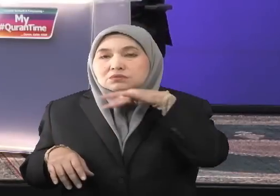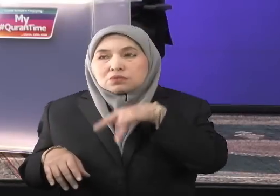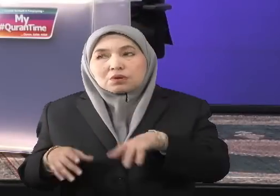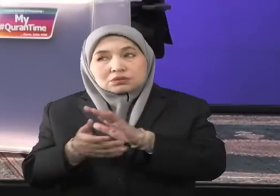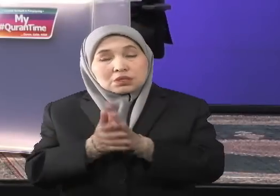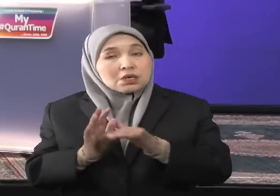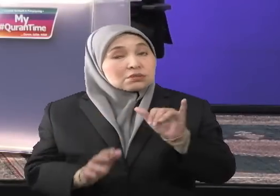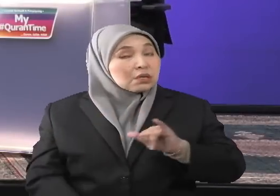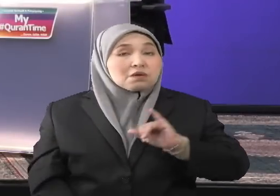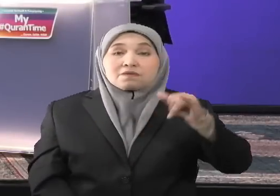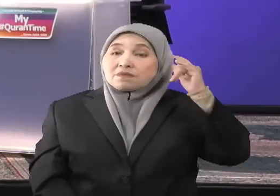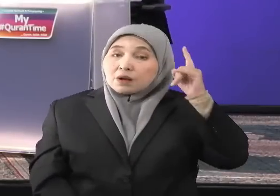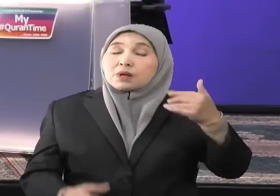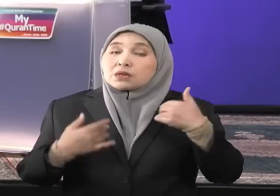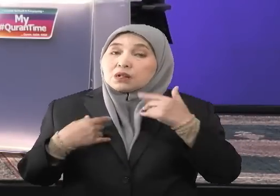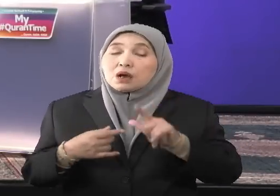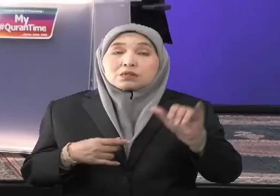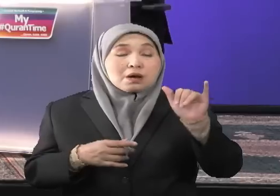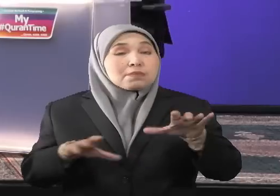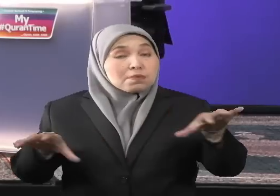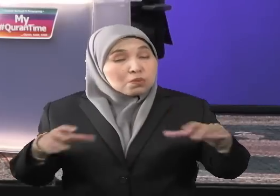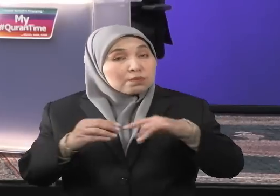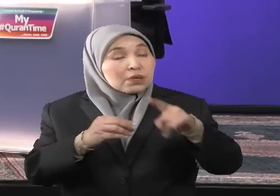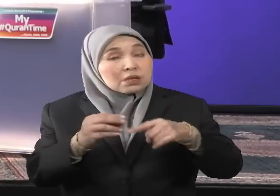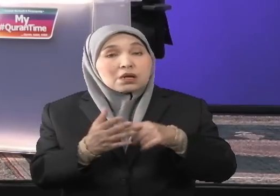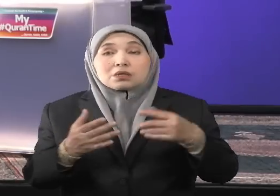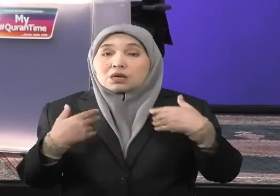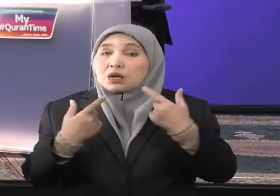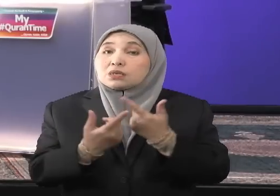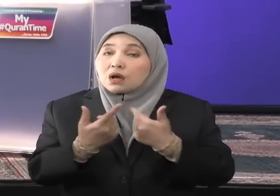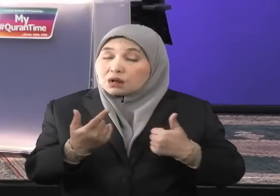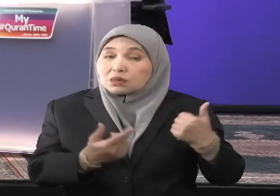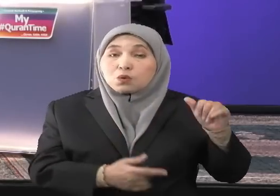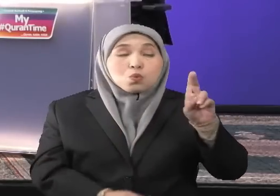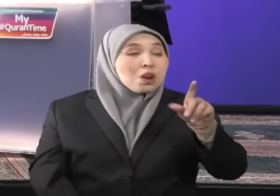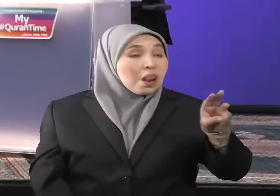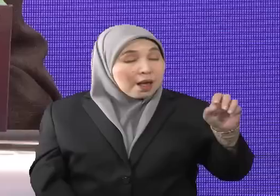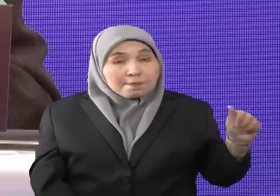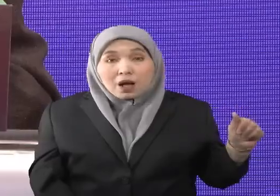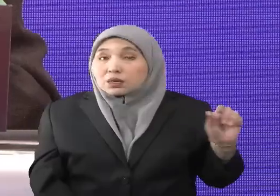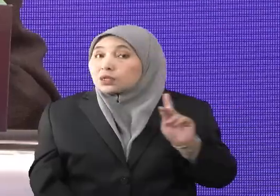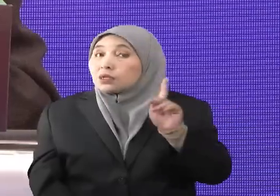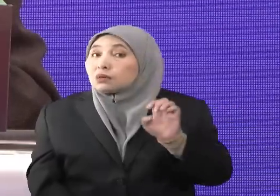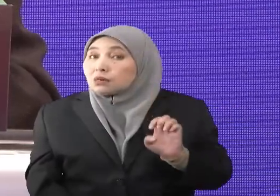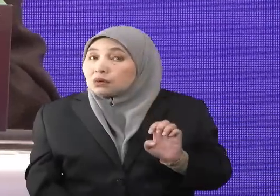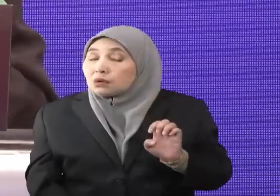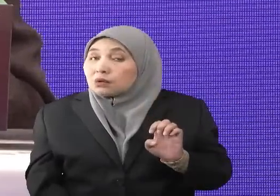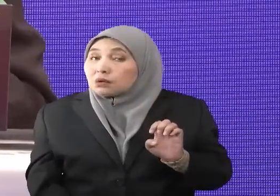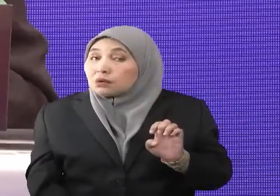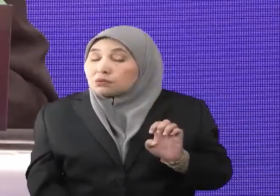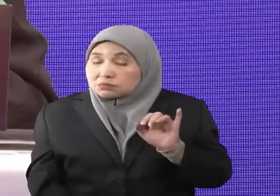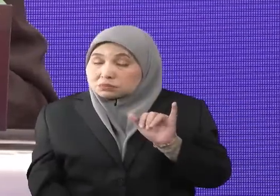saya paham adalah yang membuat pegari ini adalah dari kalangan para ulama mereka